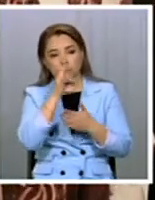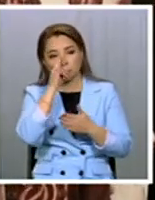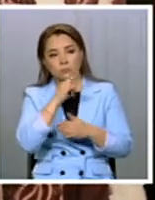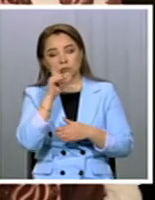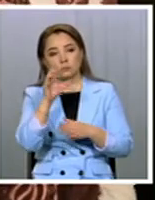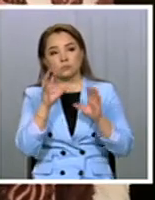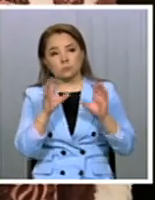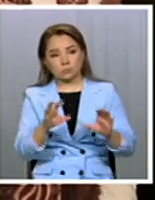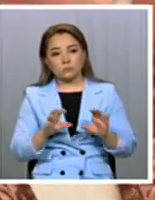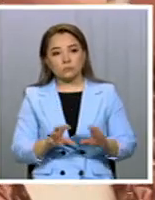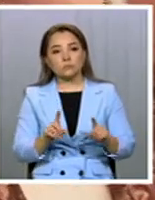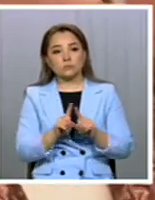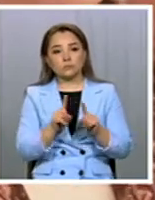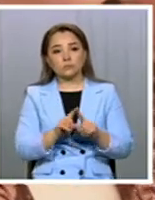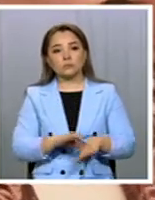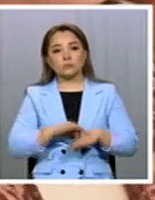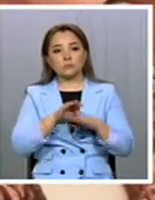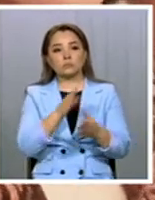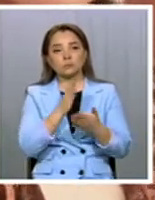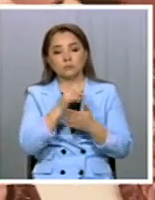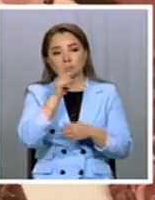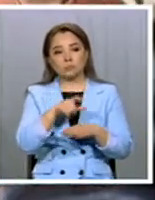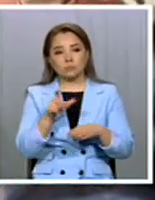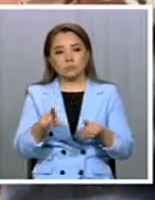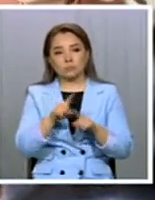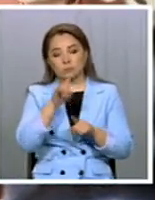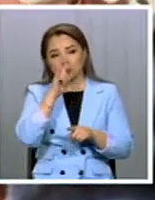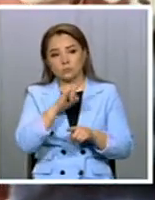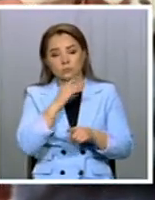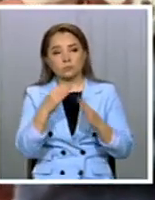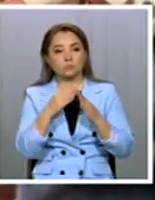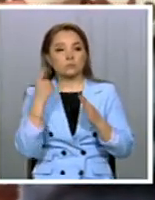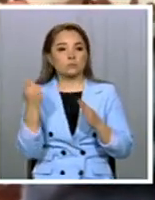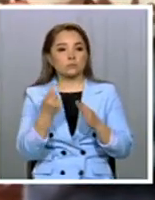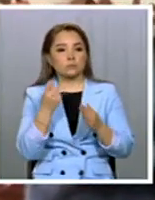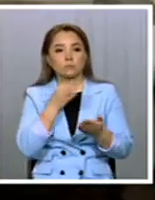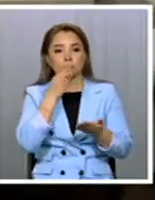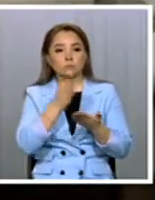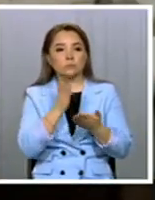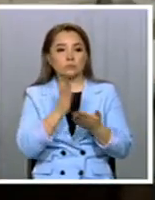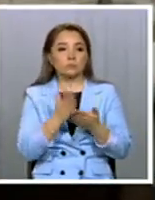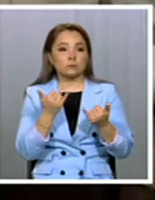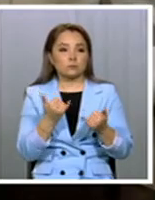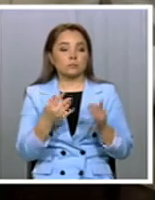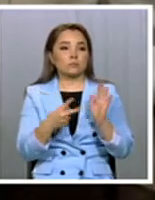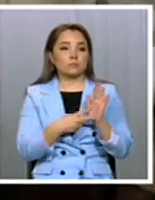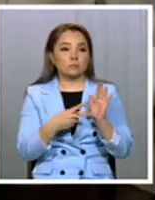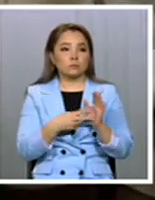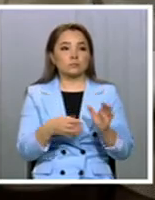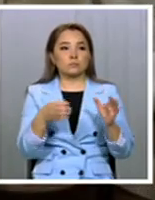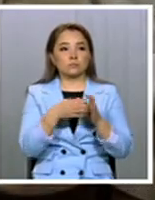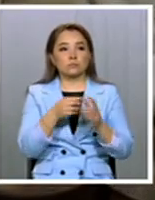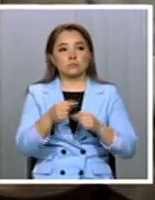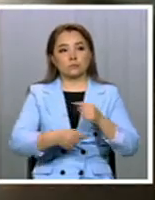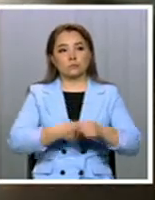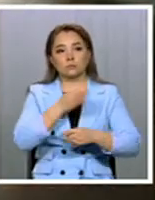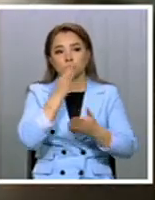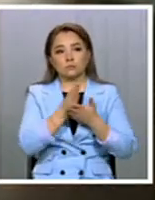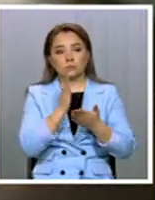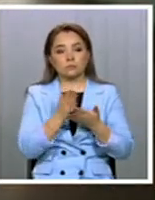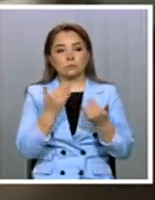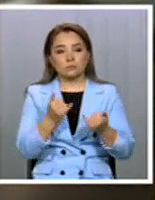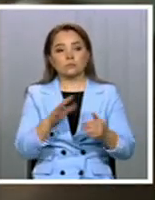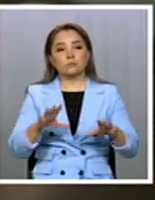лайықты құрмет көрсетілмесе, халық биі үй иесіне айып салатын. Кейде тіпті жеті кесік түлеткен. Болмаса